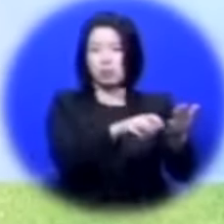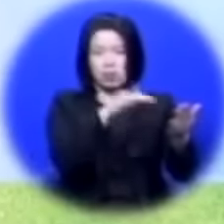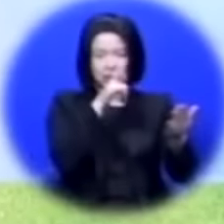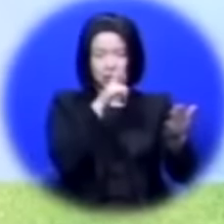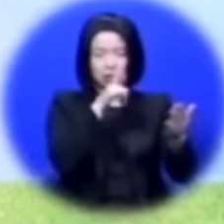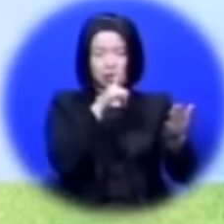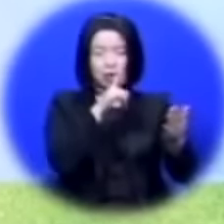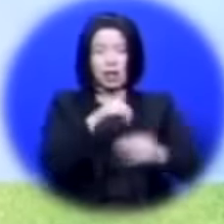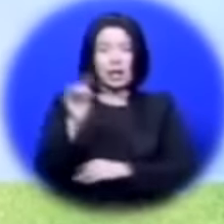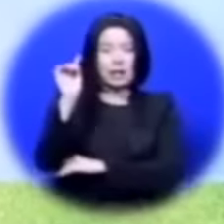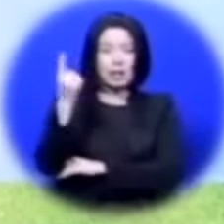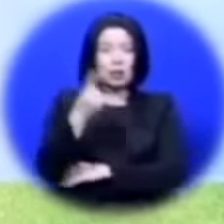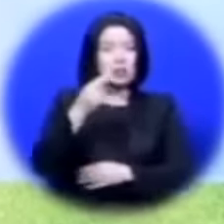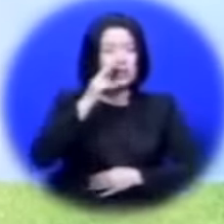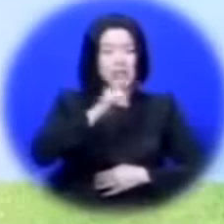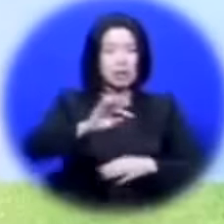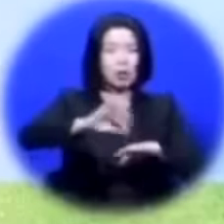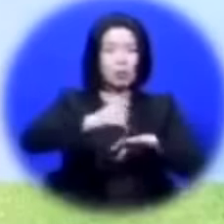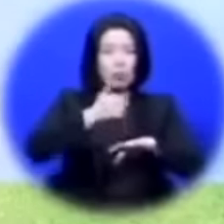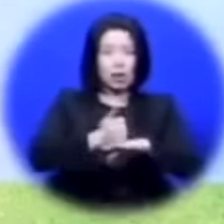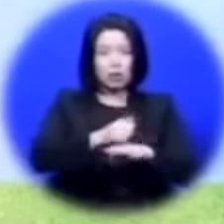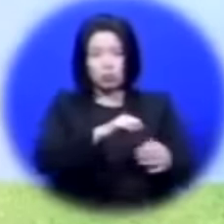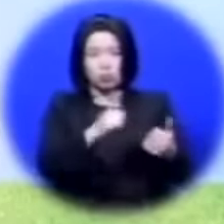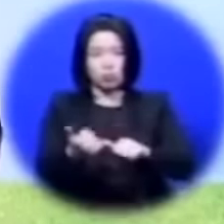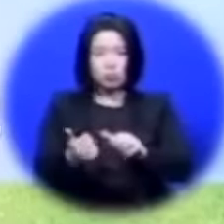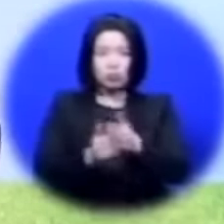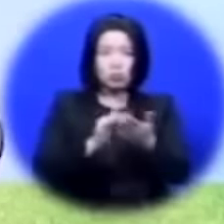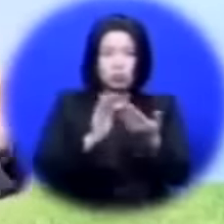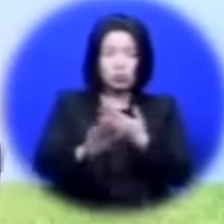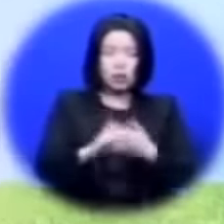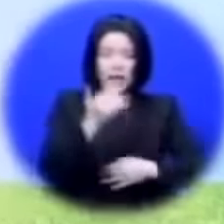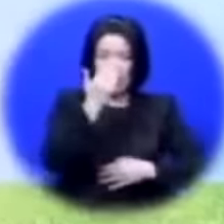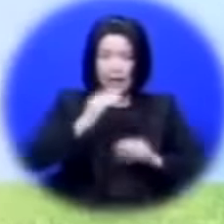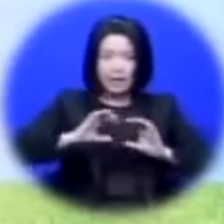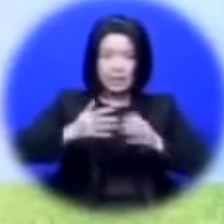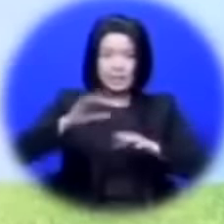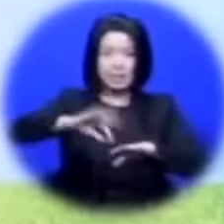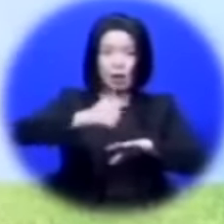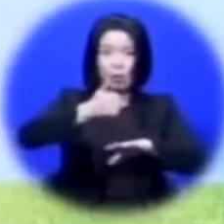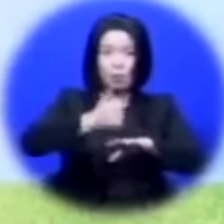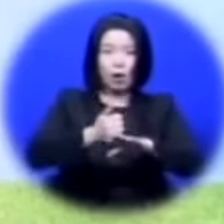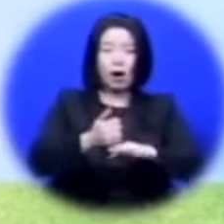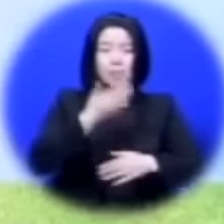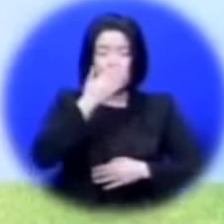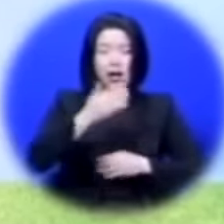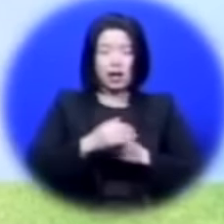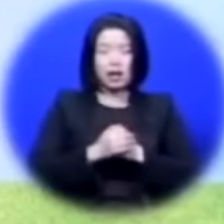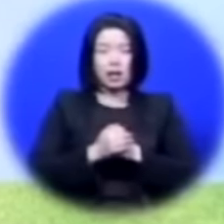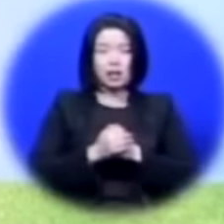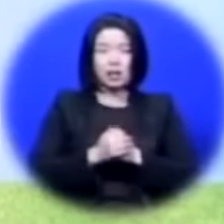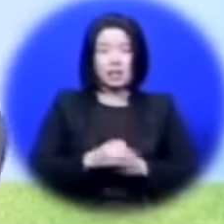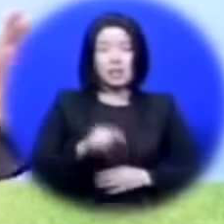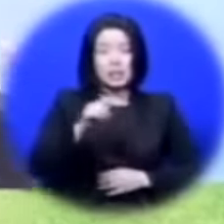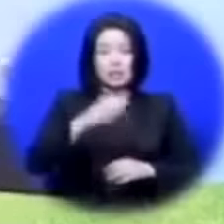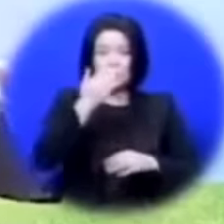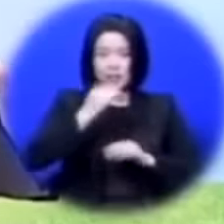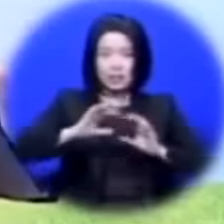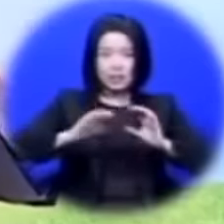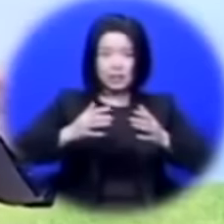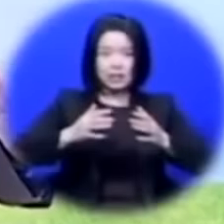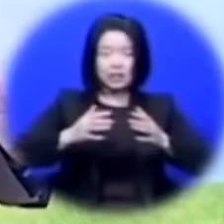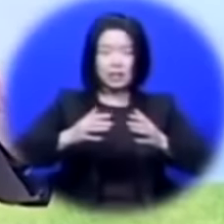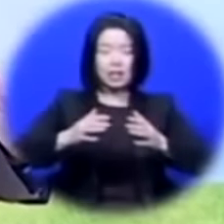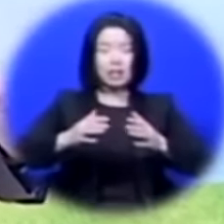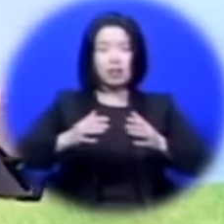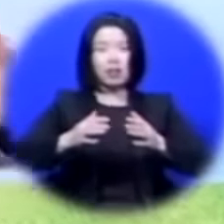사울 왕을 사울 왕이 전사하고 난 다음에 이스라엘의 왕이 됩니다 그리고 이스라엘의 전성기가